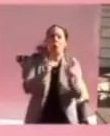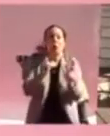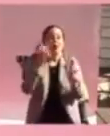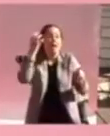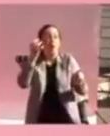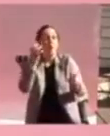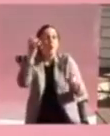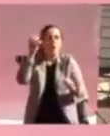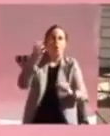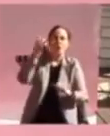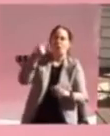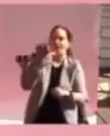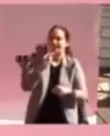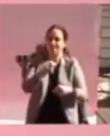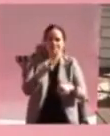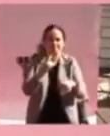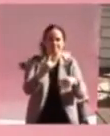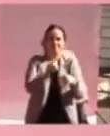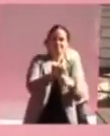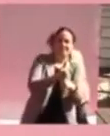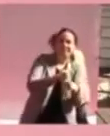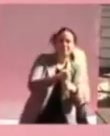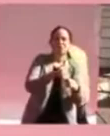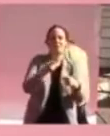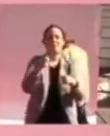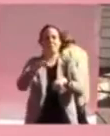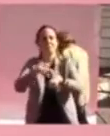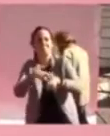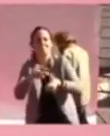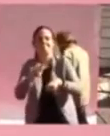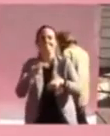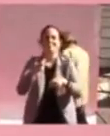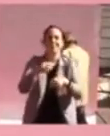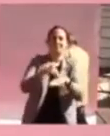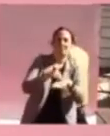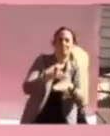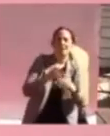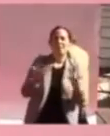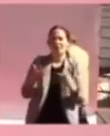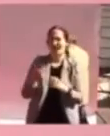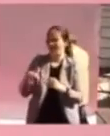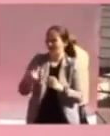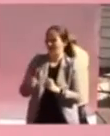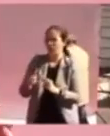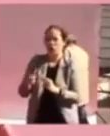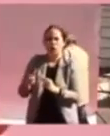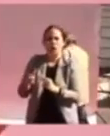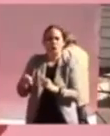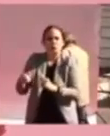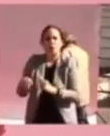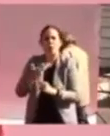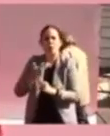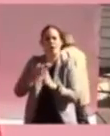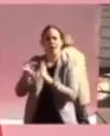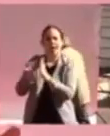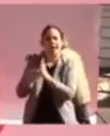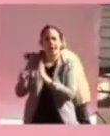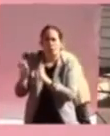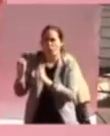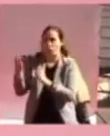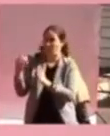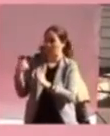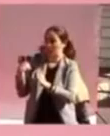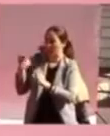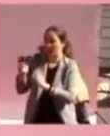da un'altra parte abbiamo una regola vigente per 15 anni che abbiamo rotto soltanto negli ultimi mesi sostanzialmente che